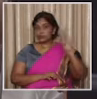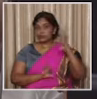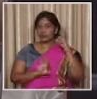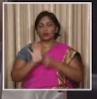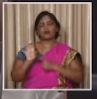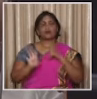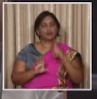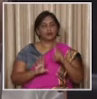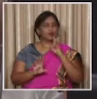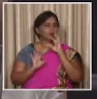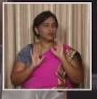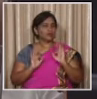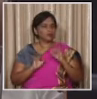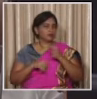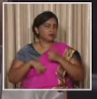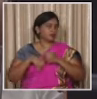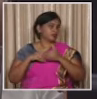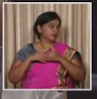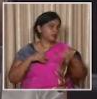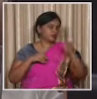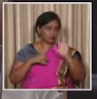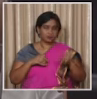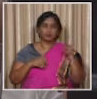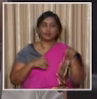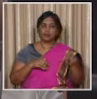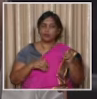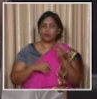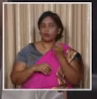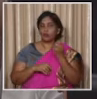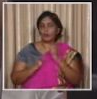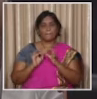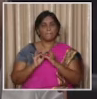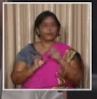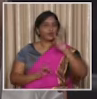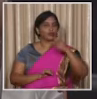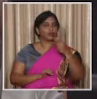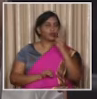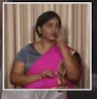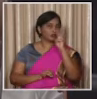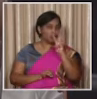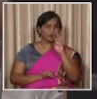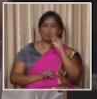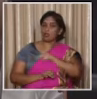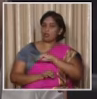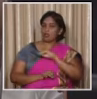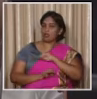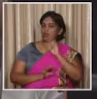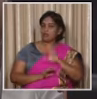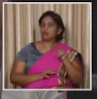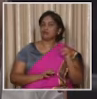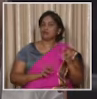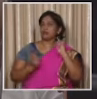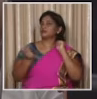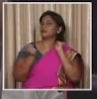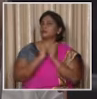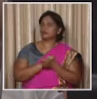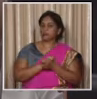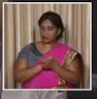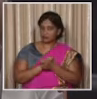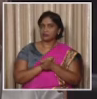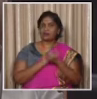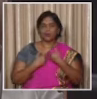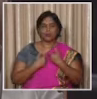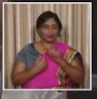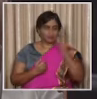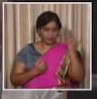වසරේ සාමාන්‍ය කාල පරිච්ඡේදය තුළ එය රුපියල් බිලියන 313ක ලාභයක් බවට පරිවර්තනය කර ගැනීමට